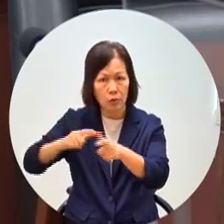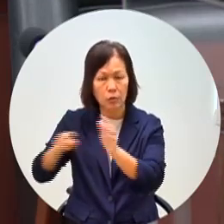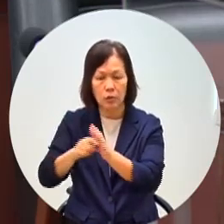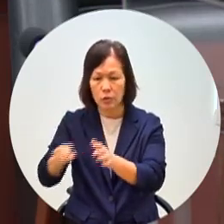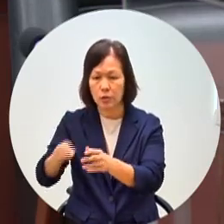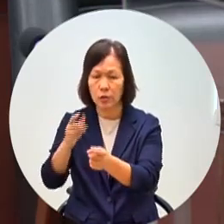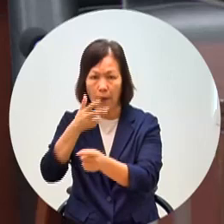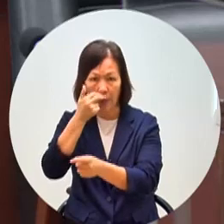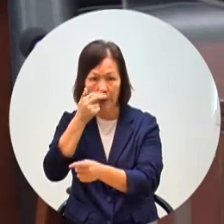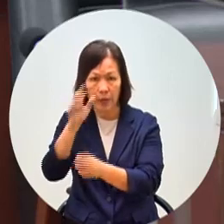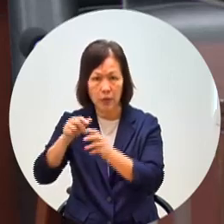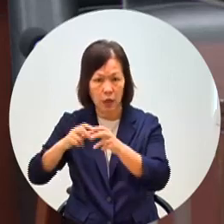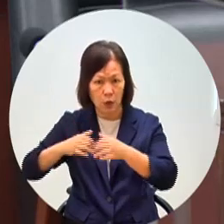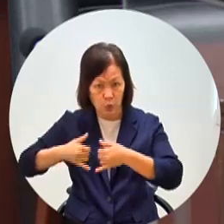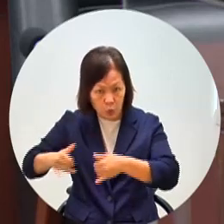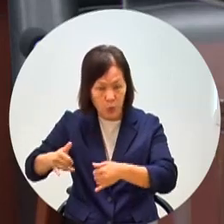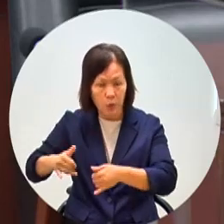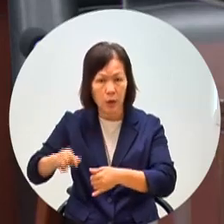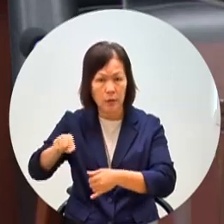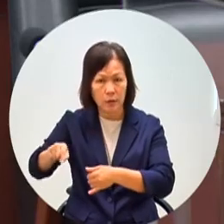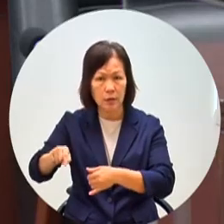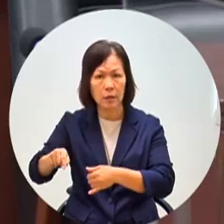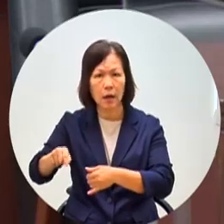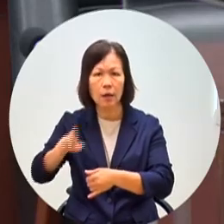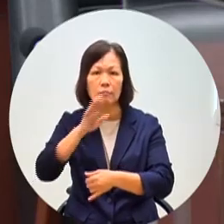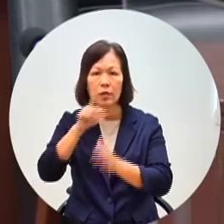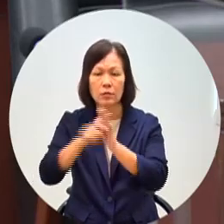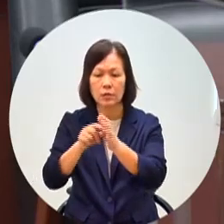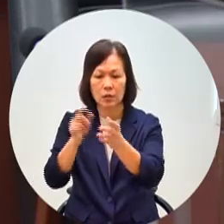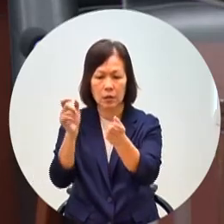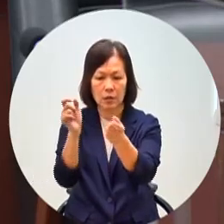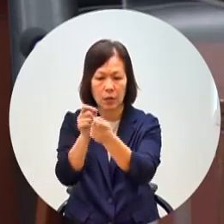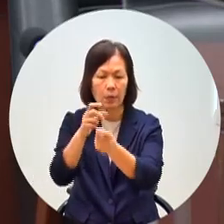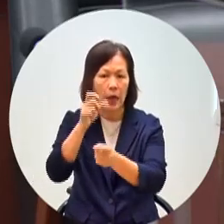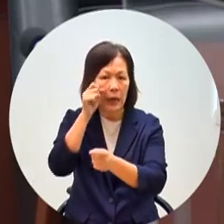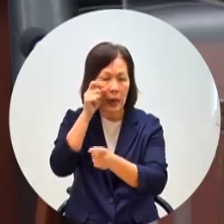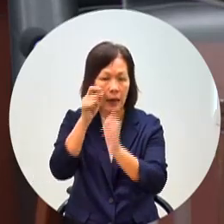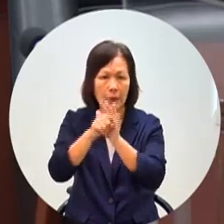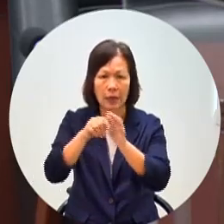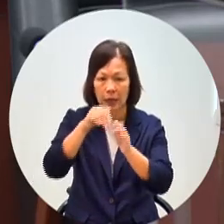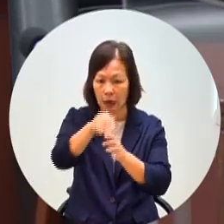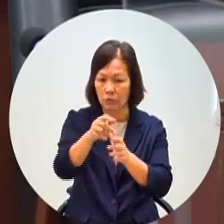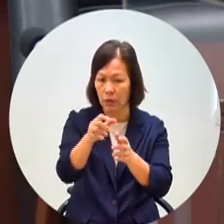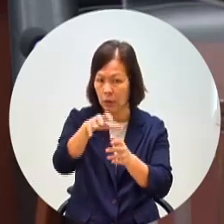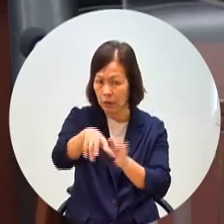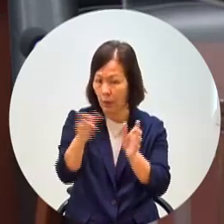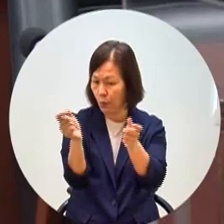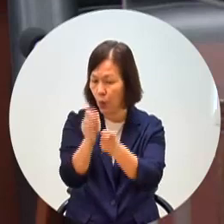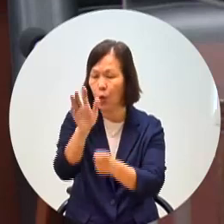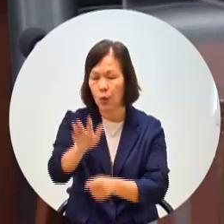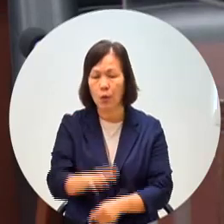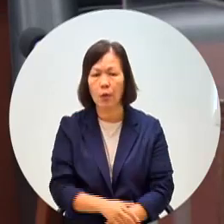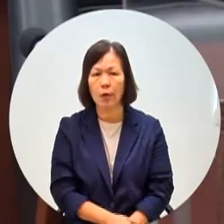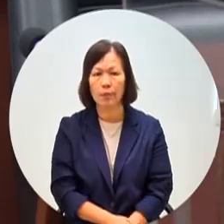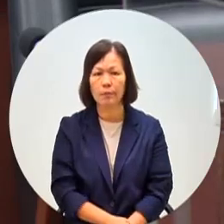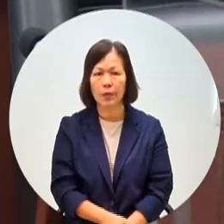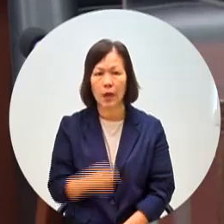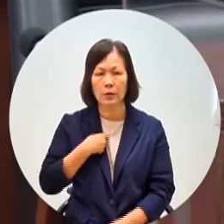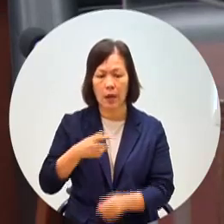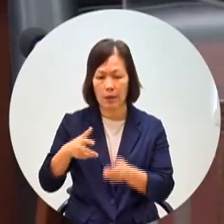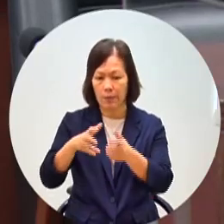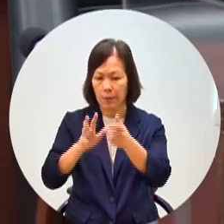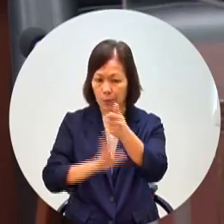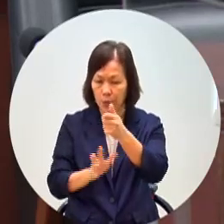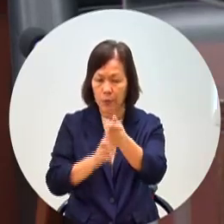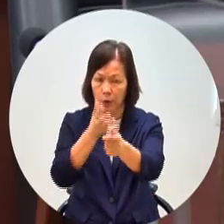一个便道，就是因为其实这边离台南的高铁站非常的近，所以我在部门咨询的时候就有